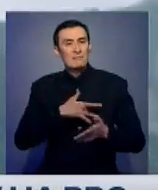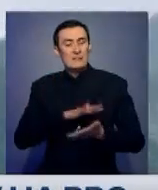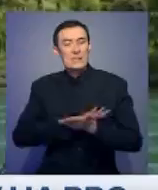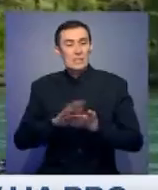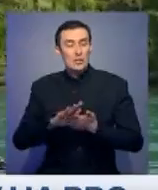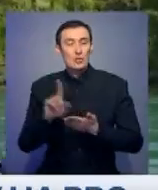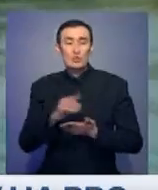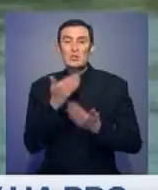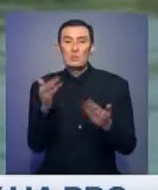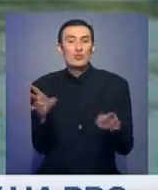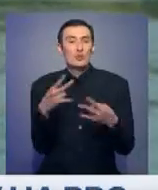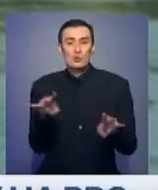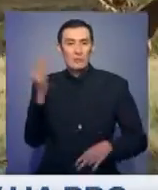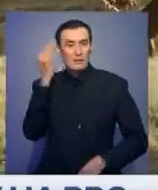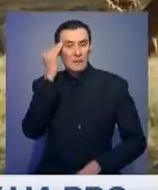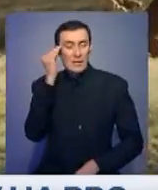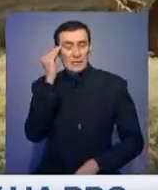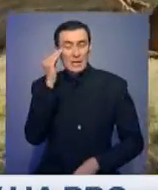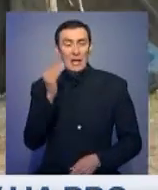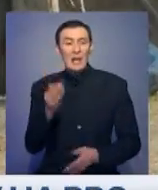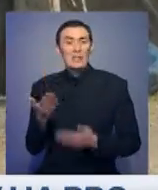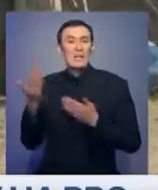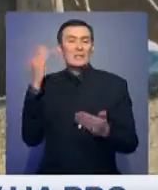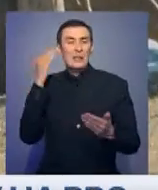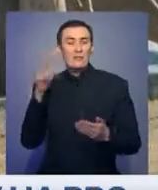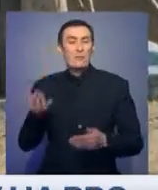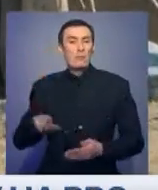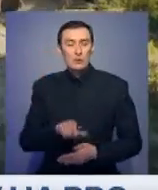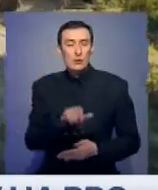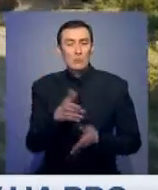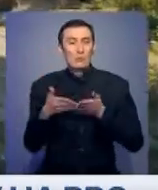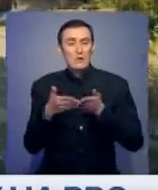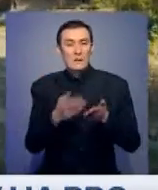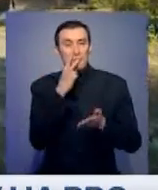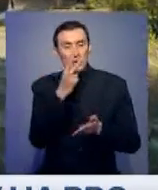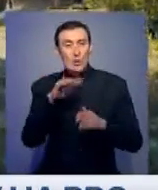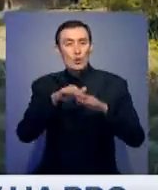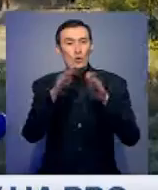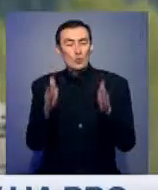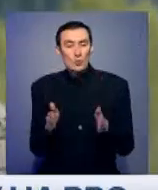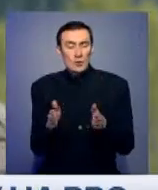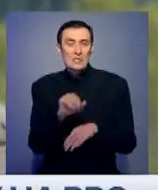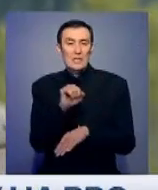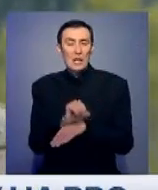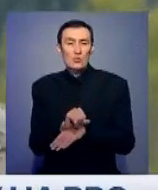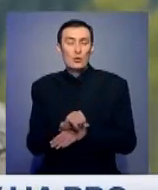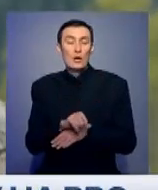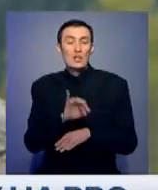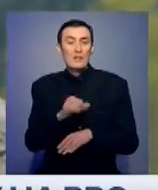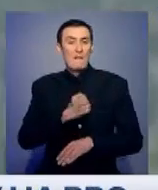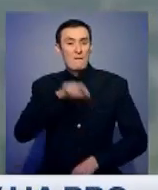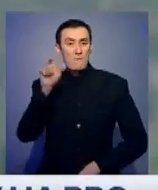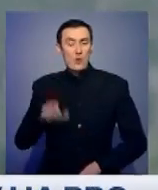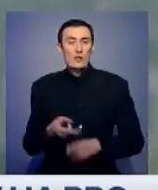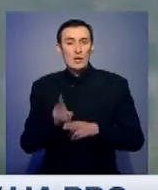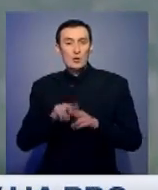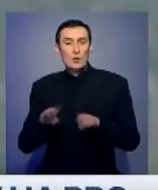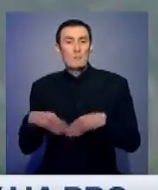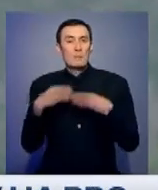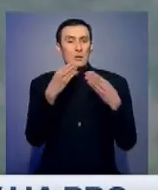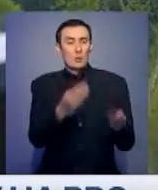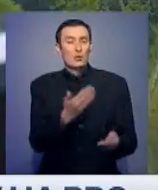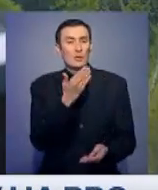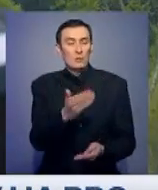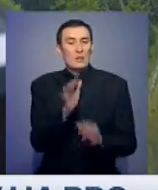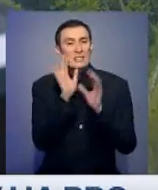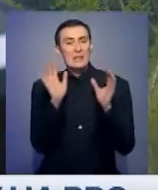не приходилось доигрывать. Плывя назад в прошлое, по пути он видит юрты, стоянку кочевников и воина, который передает ему